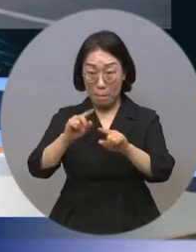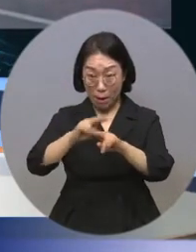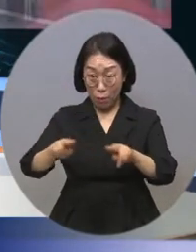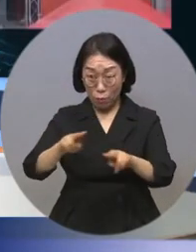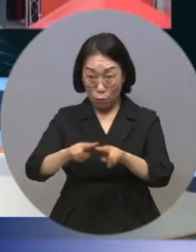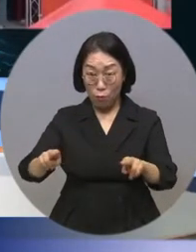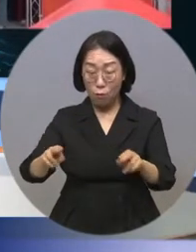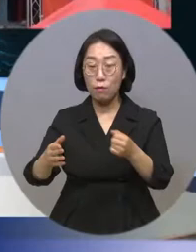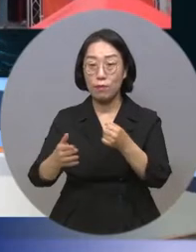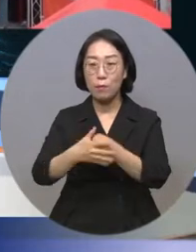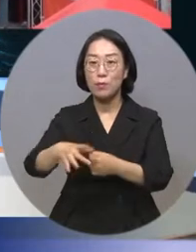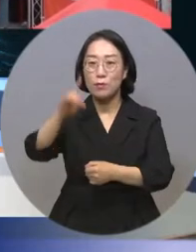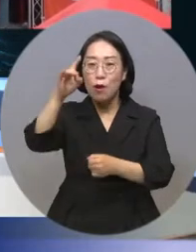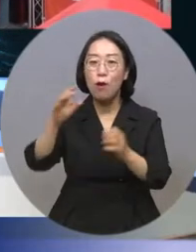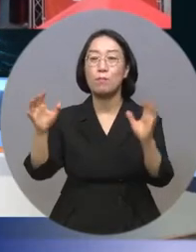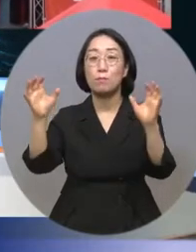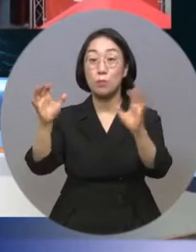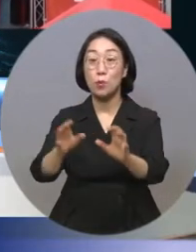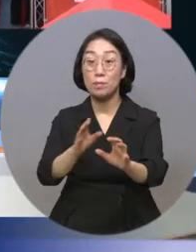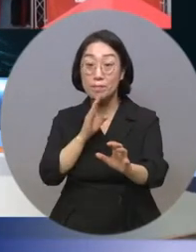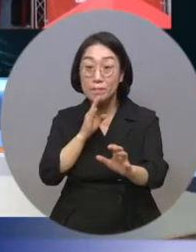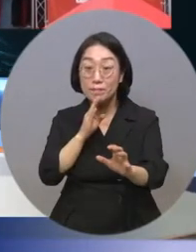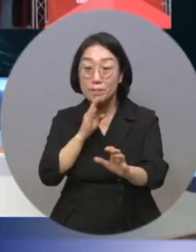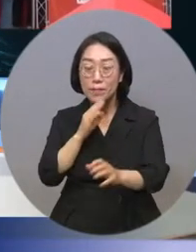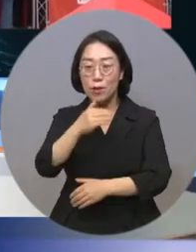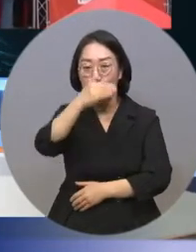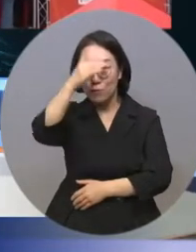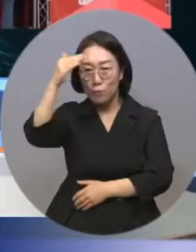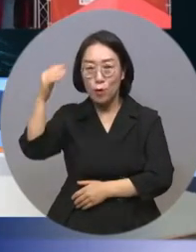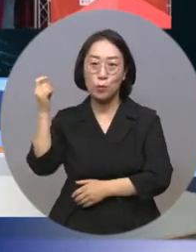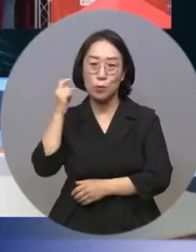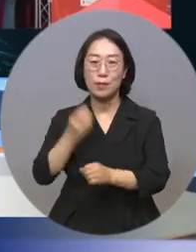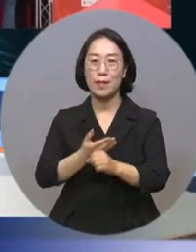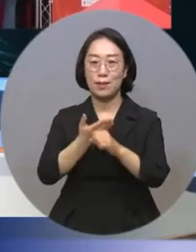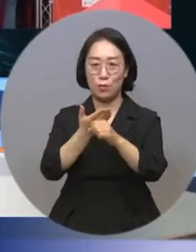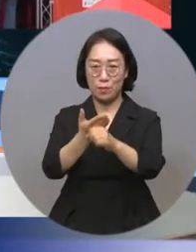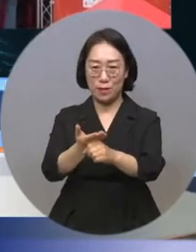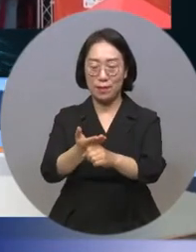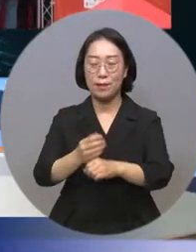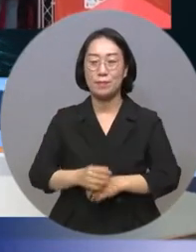국내 영화제인데요. 다양한 볼거리를 장유진 기자가 전합니다.